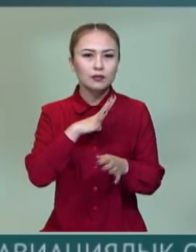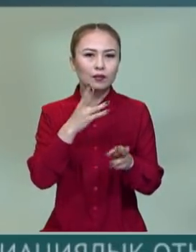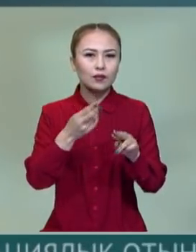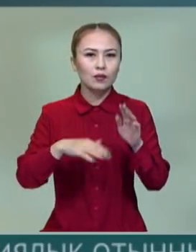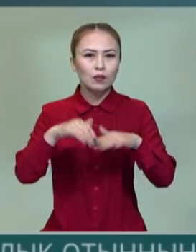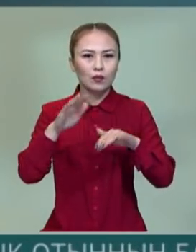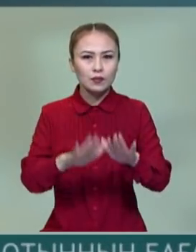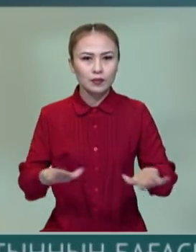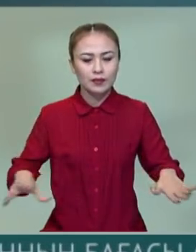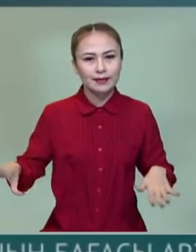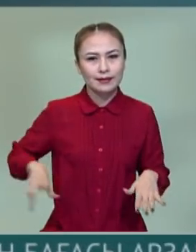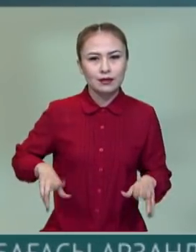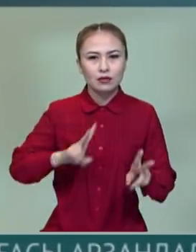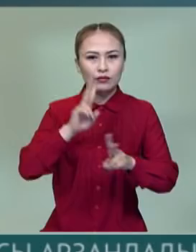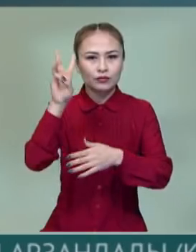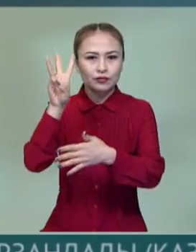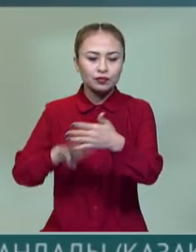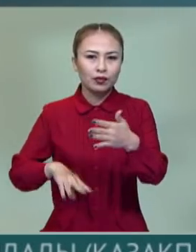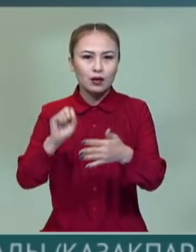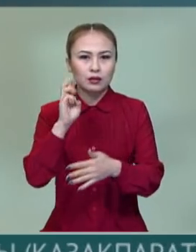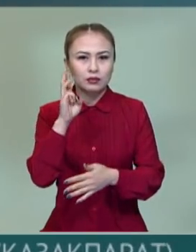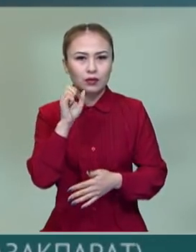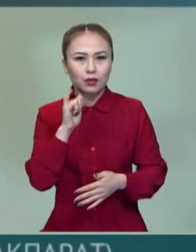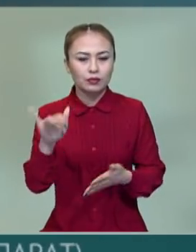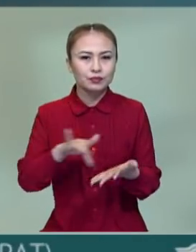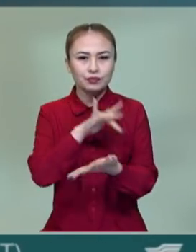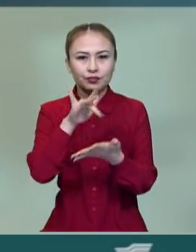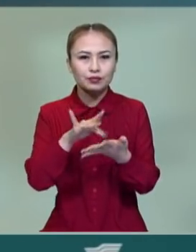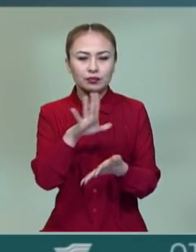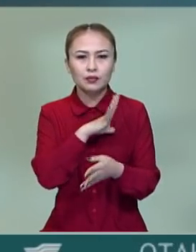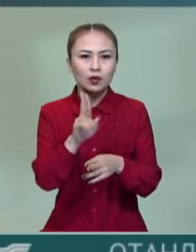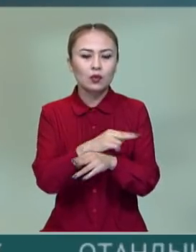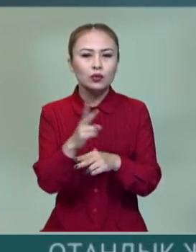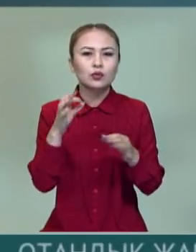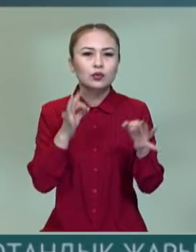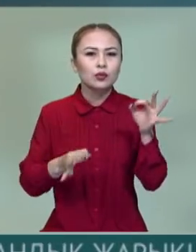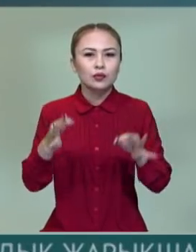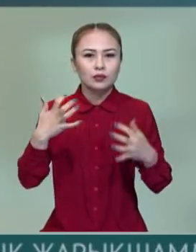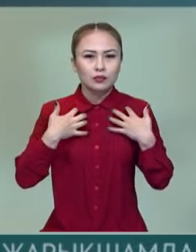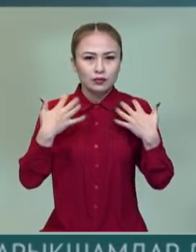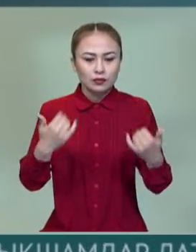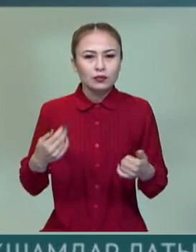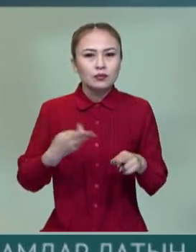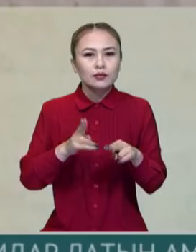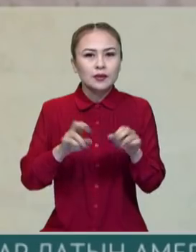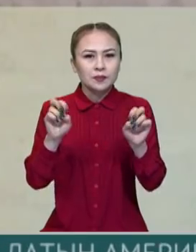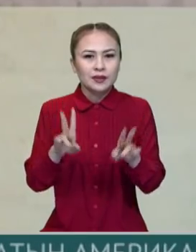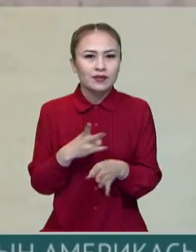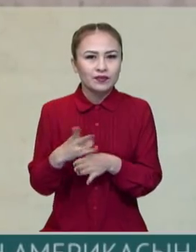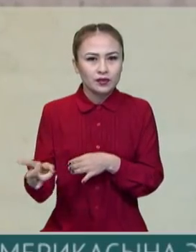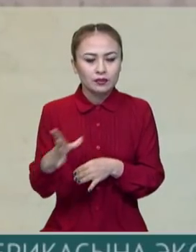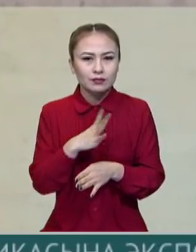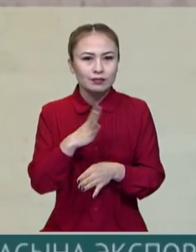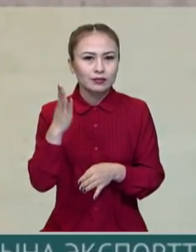жекеменшік бөбекжай директорына айыппұл салынды. Ақтау қаласының мамандандырылған әкімшілік соты осы істі денсаулыққа қасақана